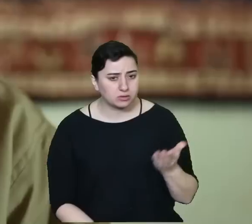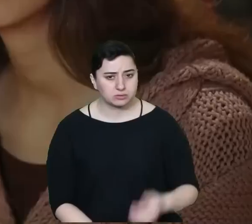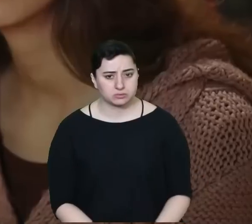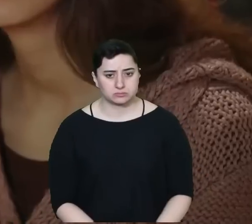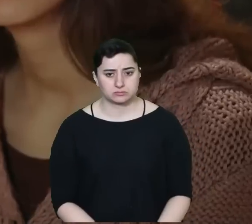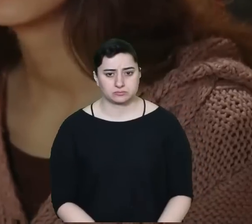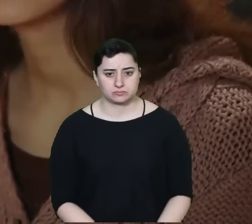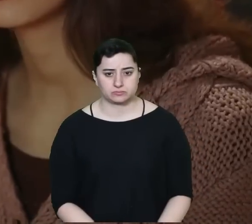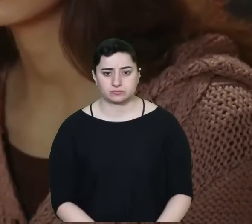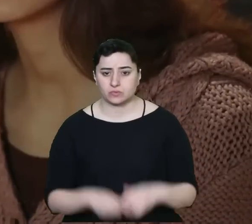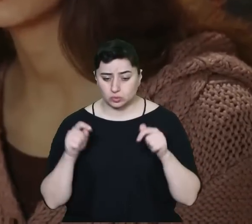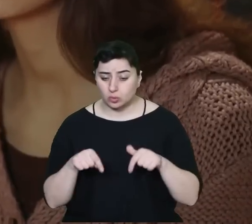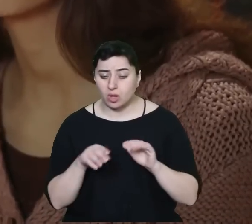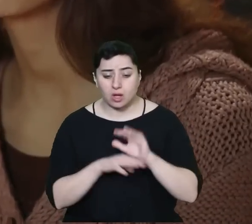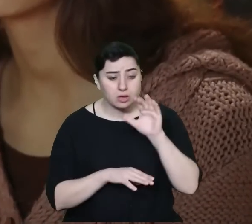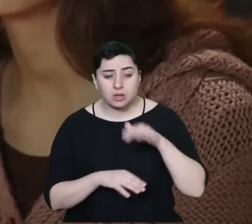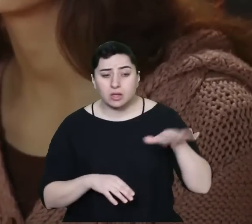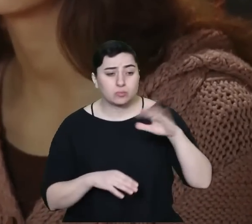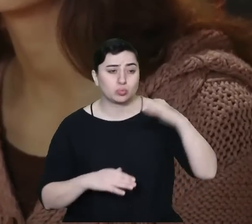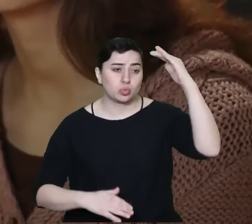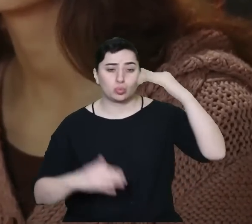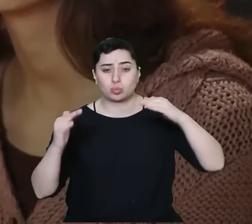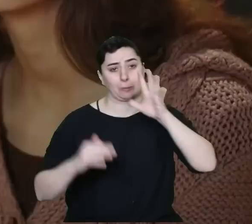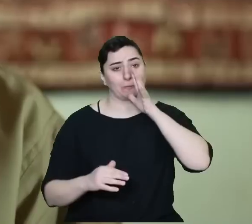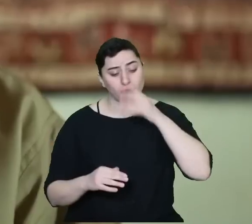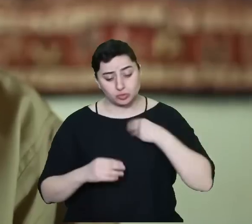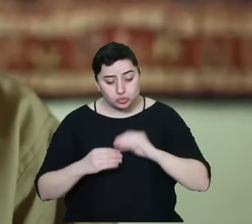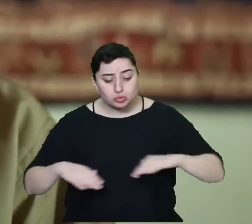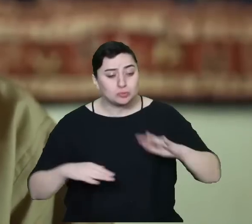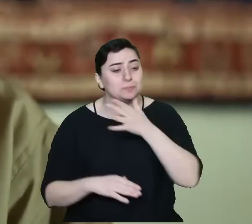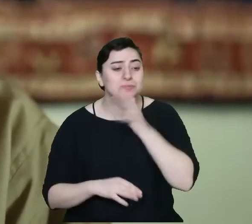kaç? Şu hayatta her şeyi büyükler biliyor zannediyorsun.